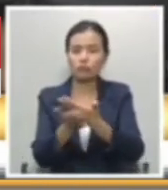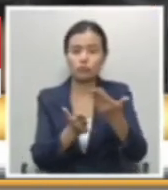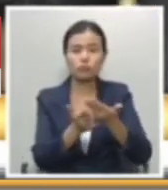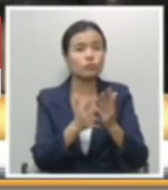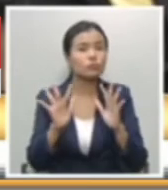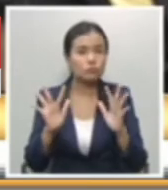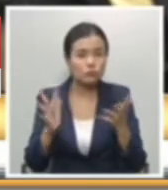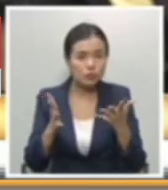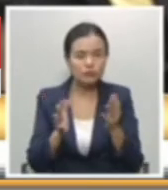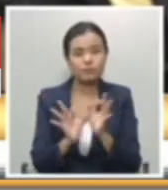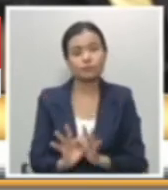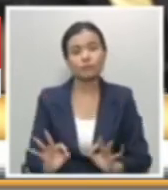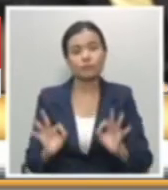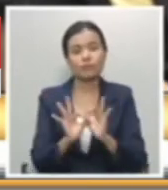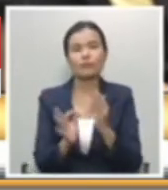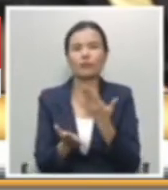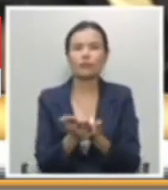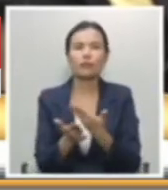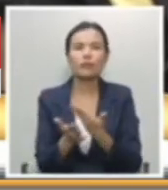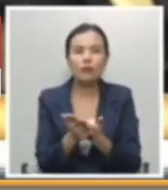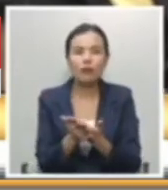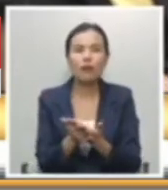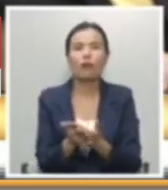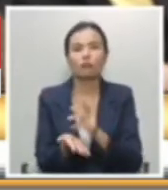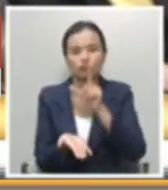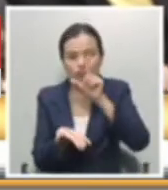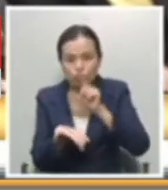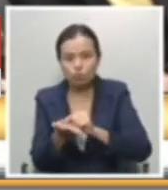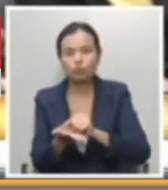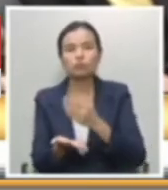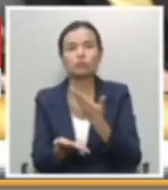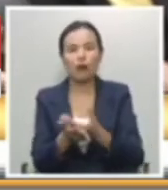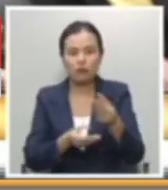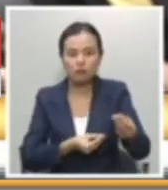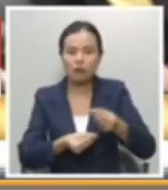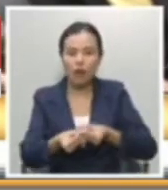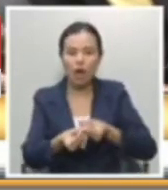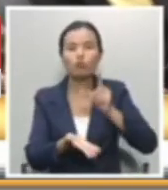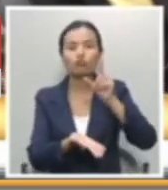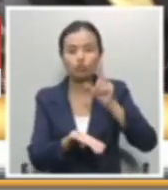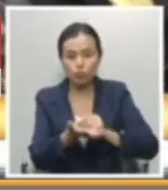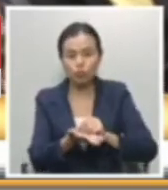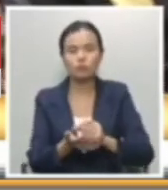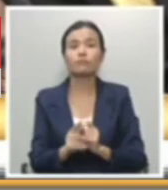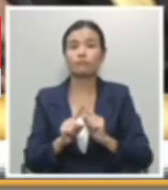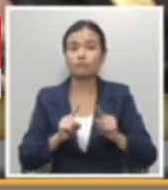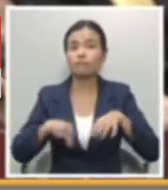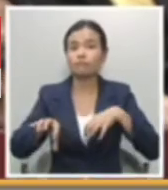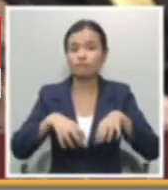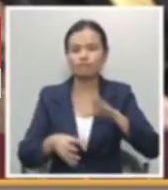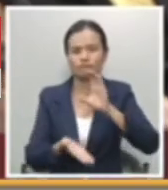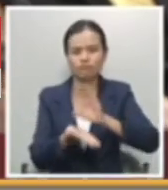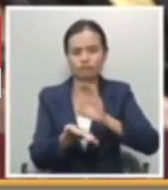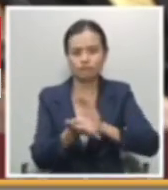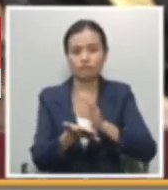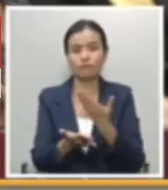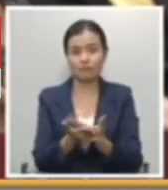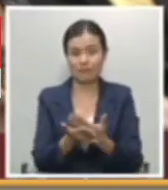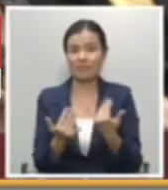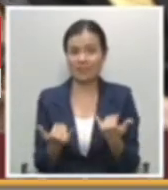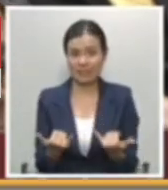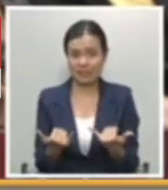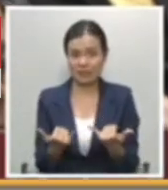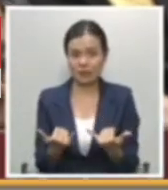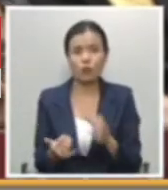นั้นค่าเงินบาทก็แข็งตัวเกินความจำเป็นแต่การจัดทำงบประมาณครั้งนี้